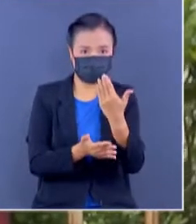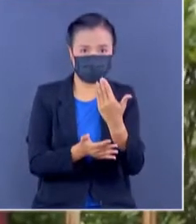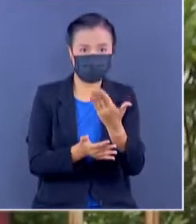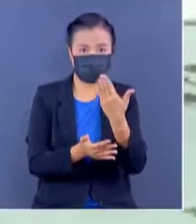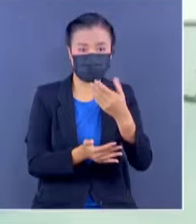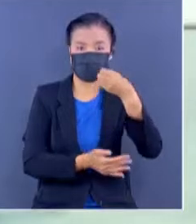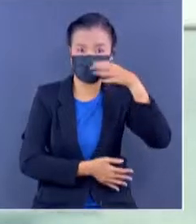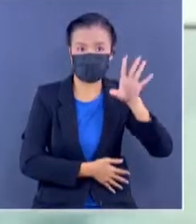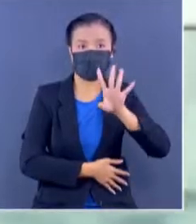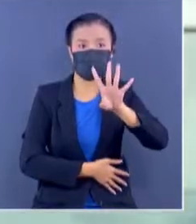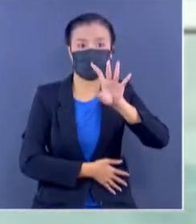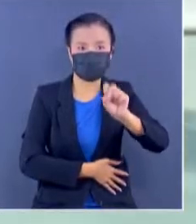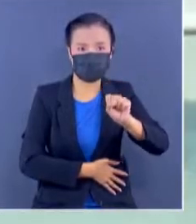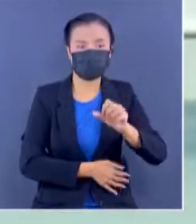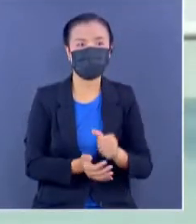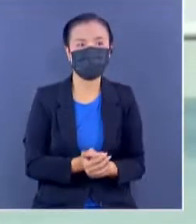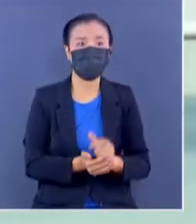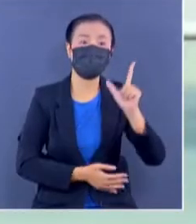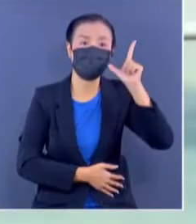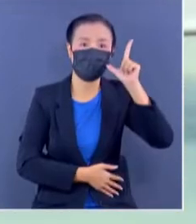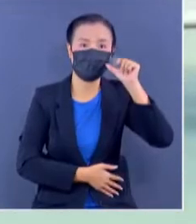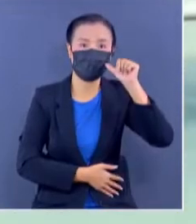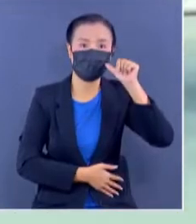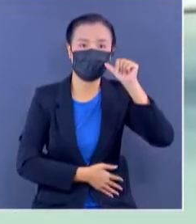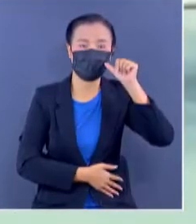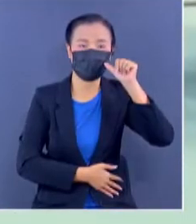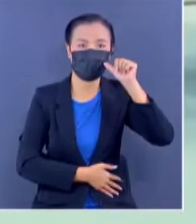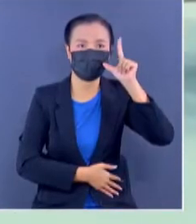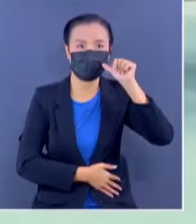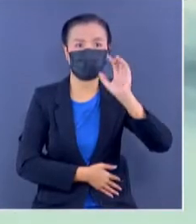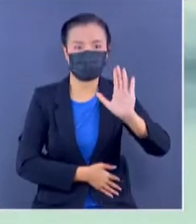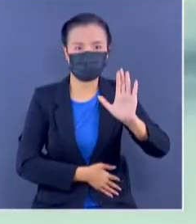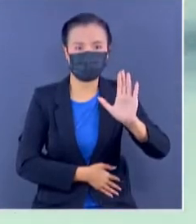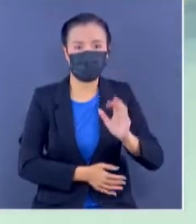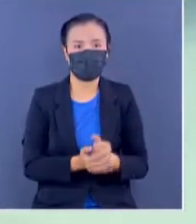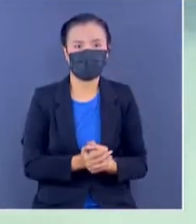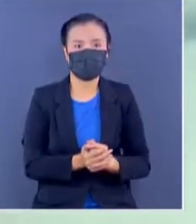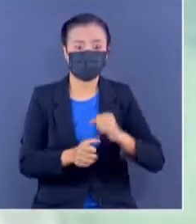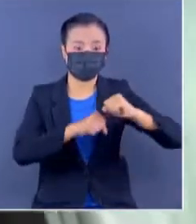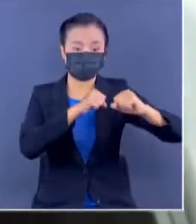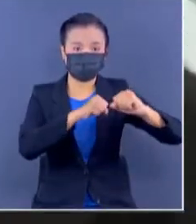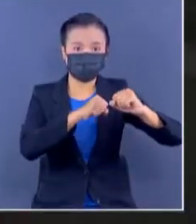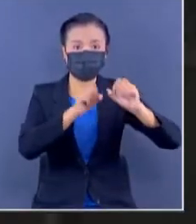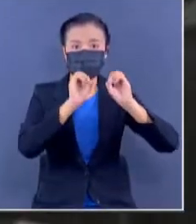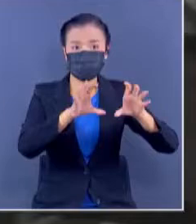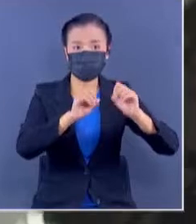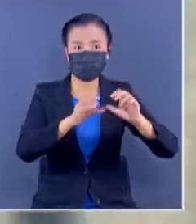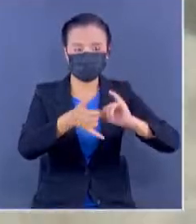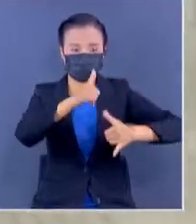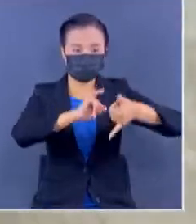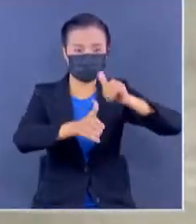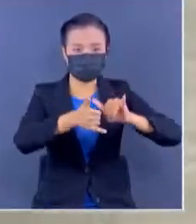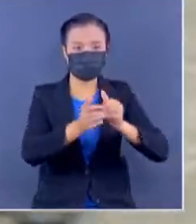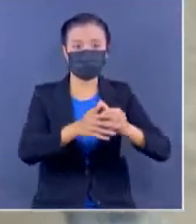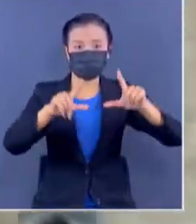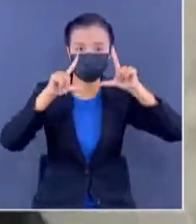กลับคืนมาเนี่ยคือ 400,000 บาท ครับ แม่ของนายระไม้โมริพันธ์หรือครูแดนเนี่ยครูแดนที่เป็นครูสอนคิวบูชื่อดังเนี่ยนะคะเมื่อวานนี้